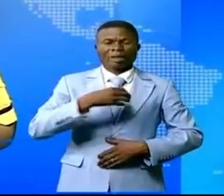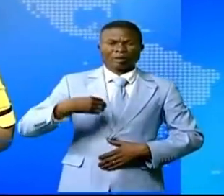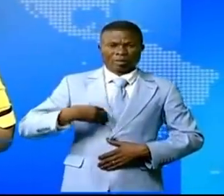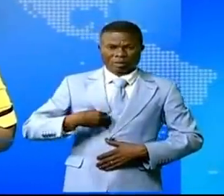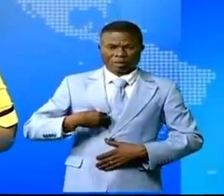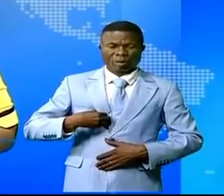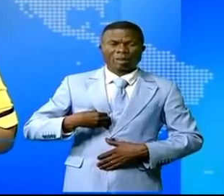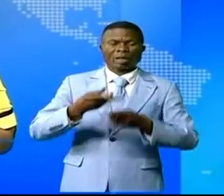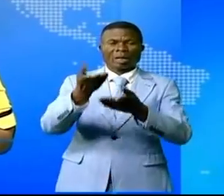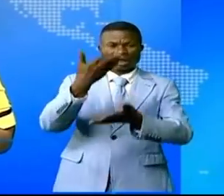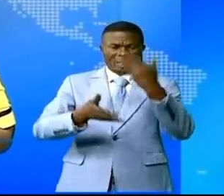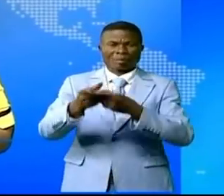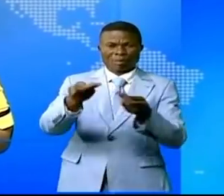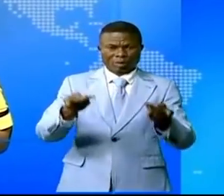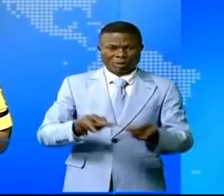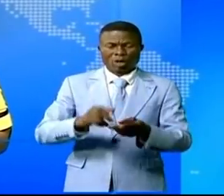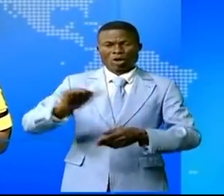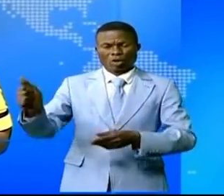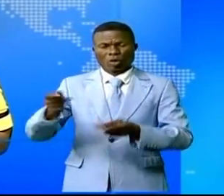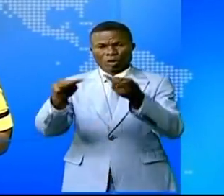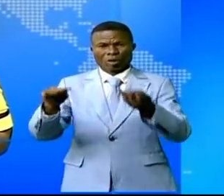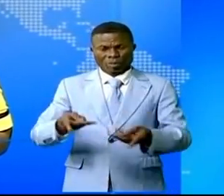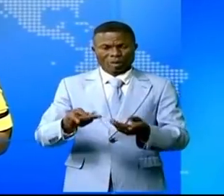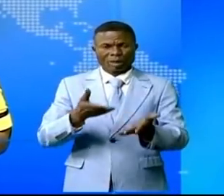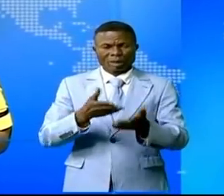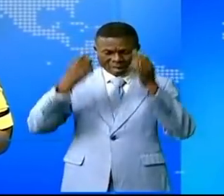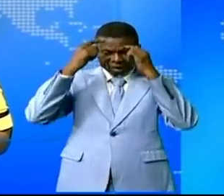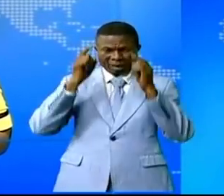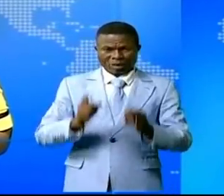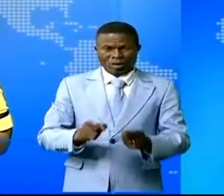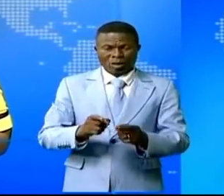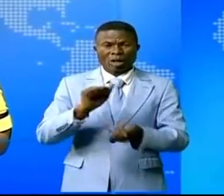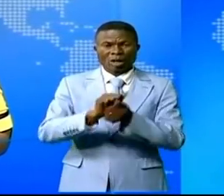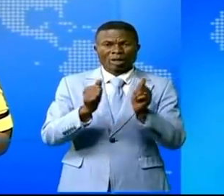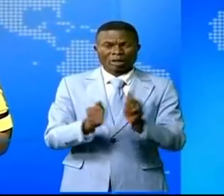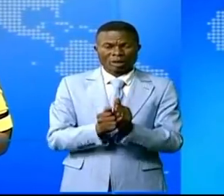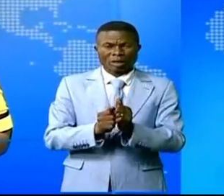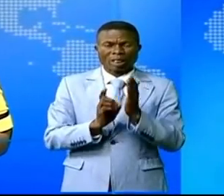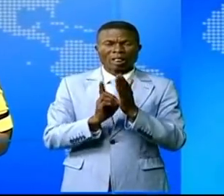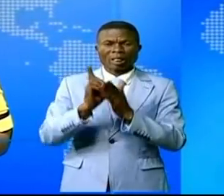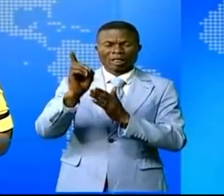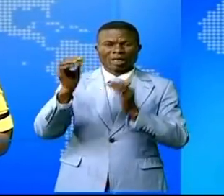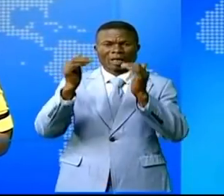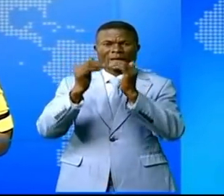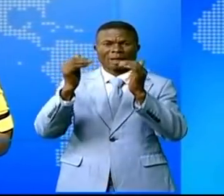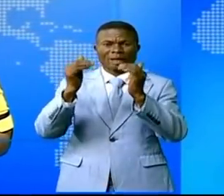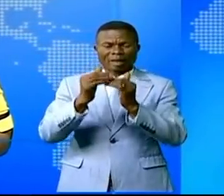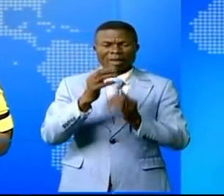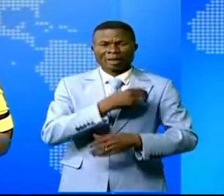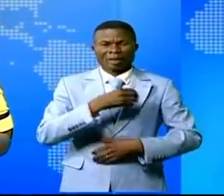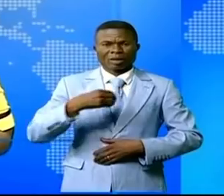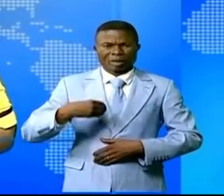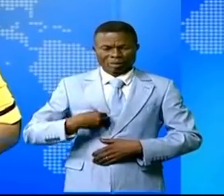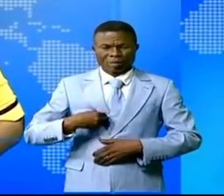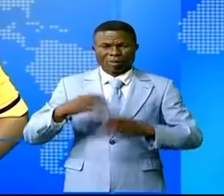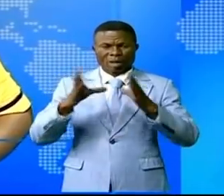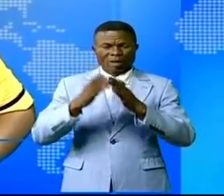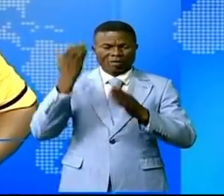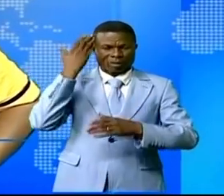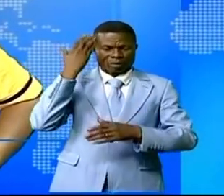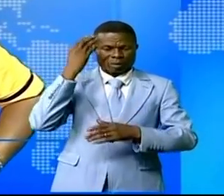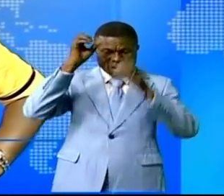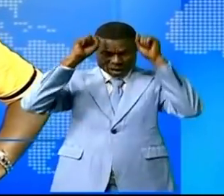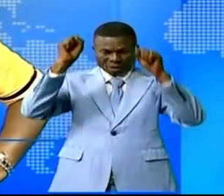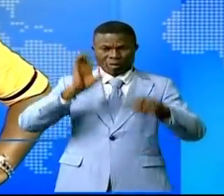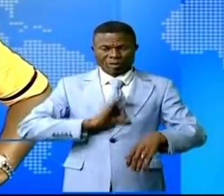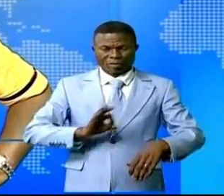ce poste et dans d'autres postes de prise de décision. Question de l'émergence du leadership féminin prôné par le chef